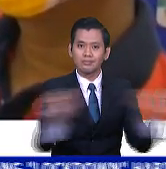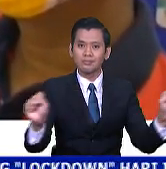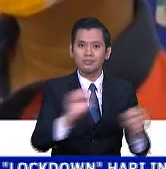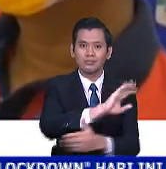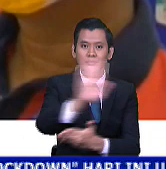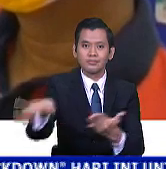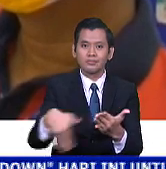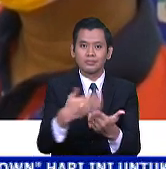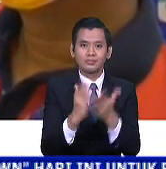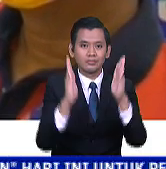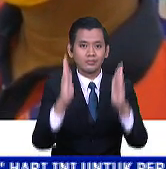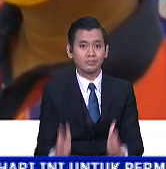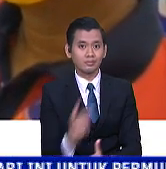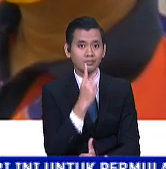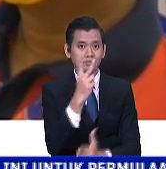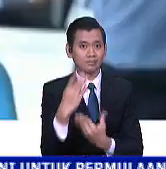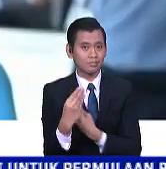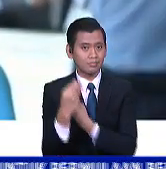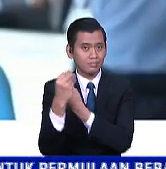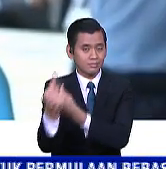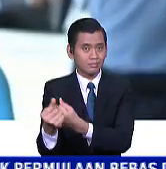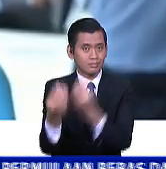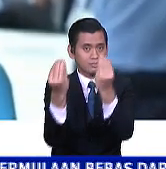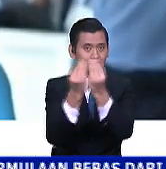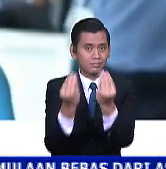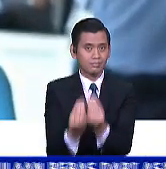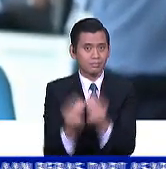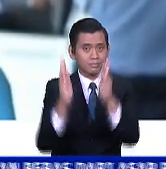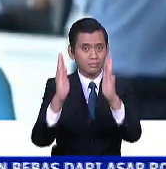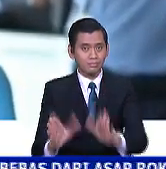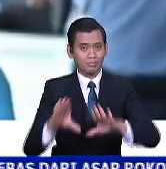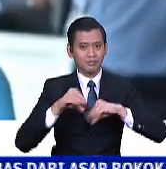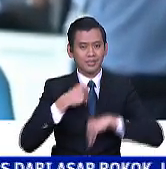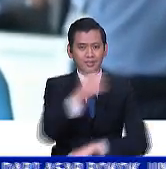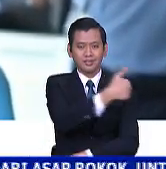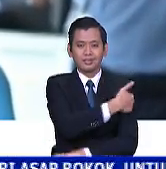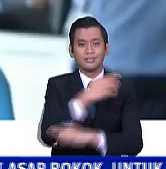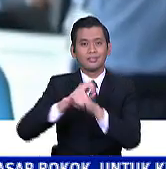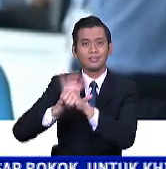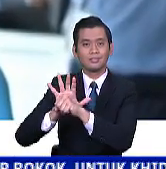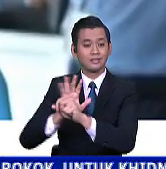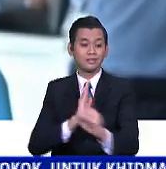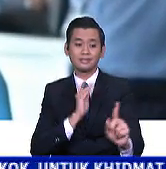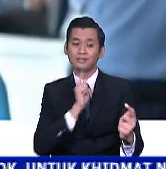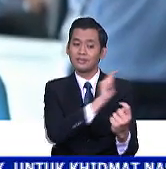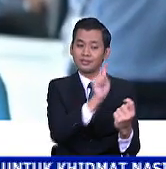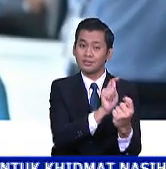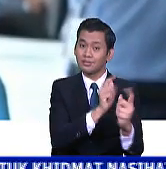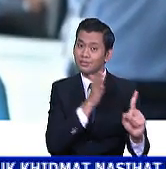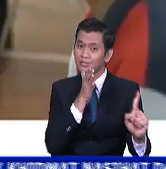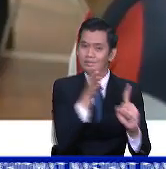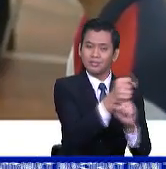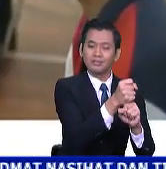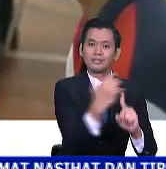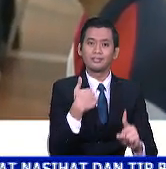pihak memastikan kelancaran dan memastikan jumlah yang itu sentiasa menepati sasaran yang kita hajati